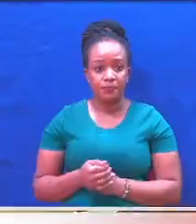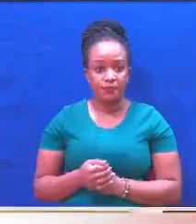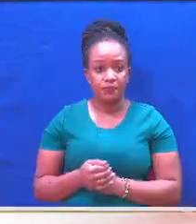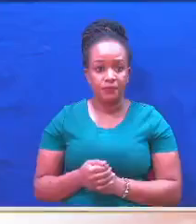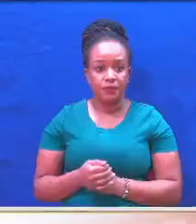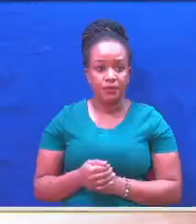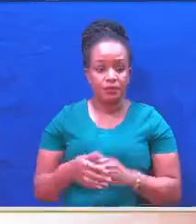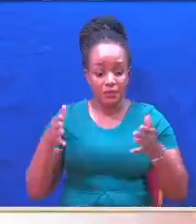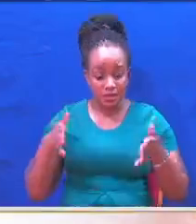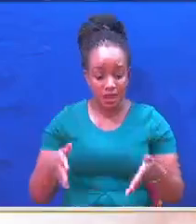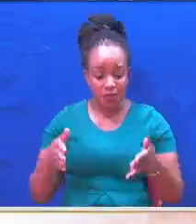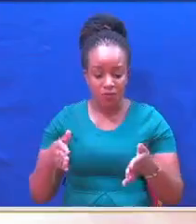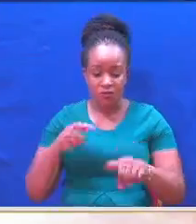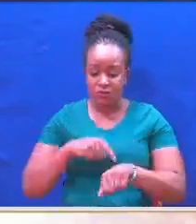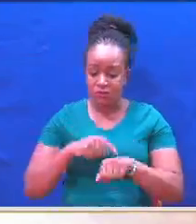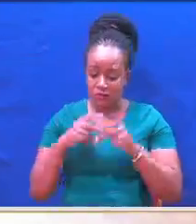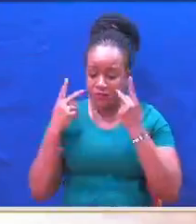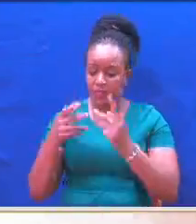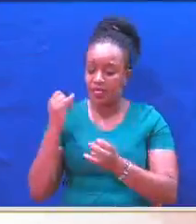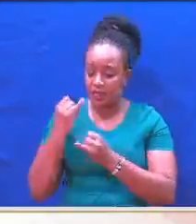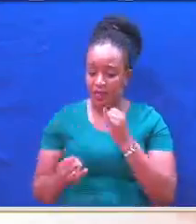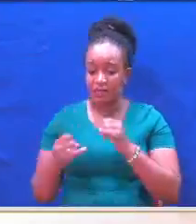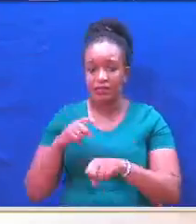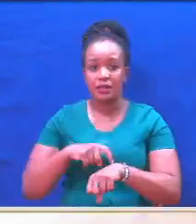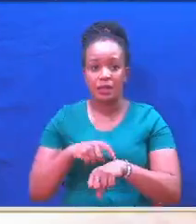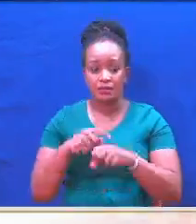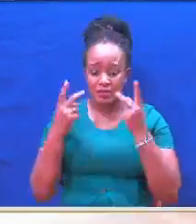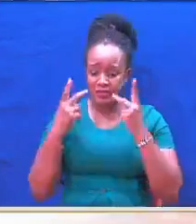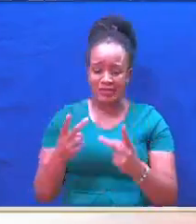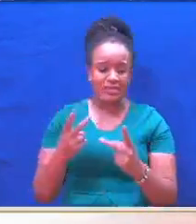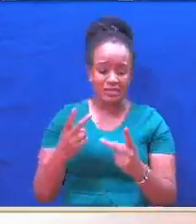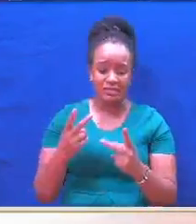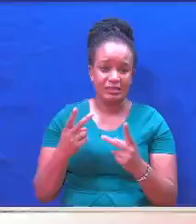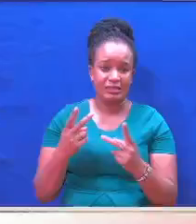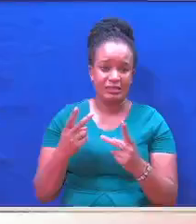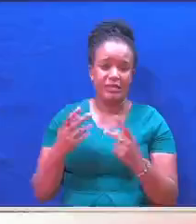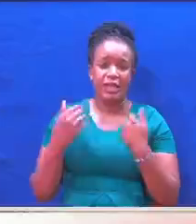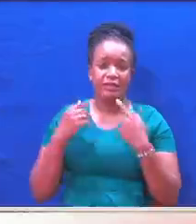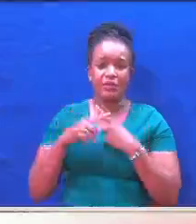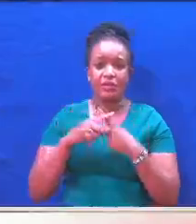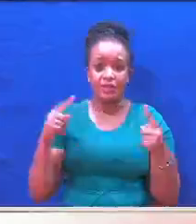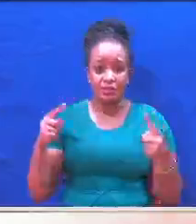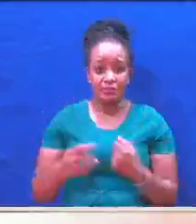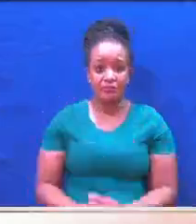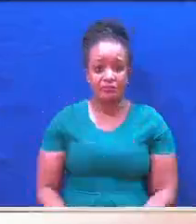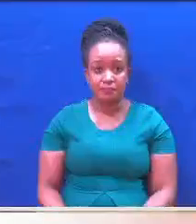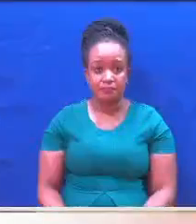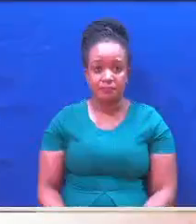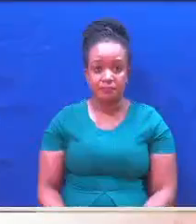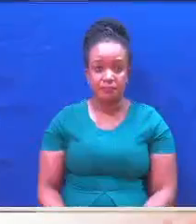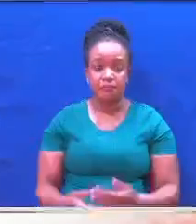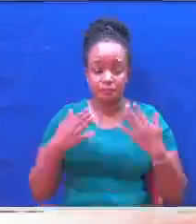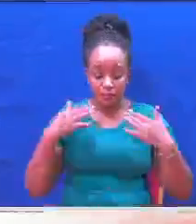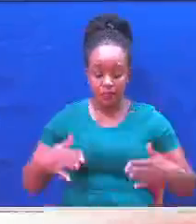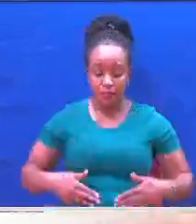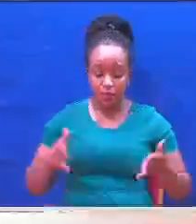ambao nimemwona tu mara yangu ya mwisho akiwa tu katika hii hali ambayo amefanywa unyama. Mwili huo umefikishwa